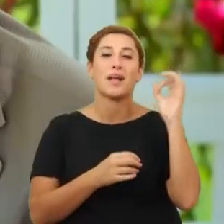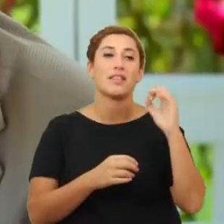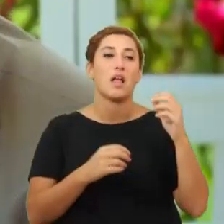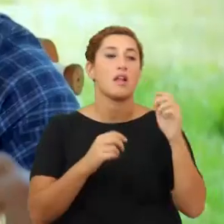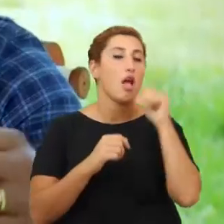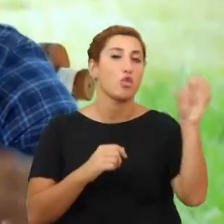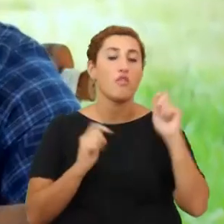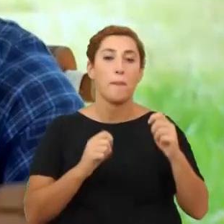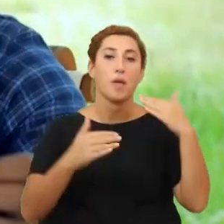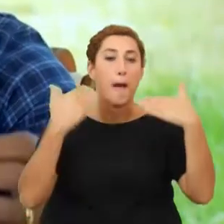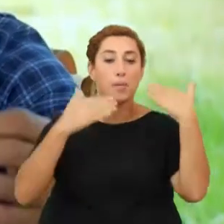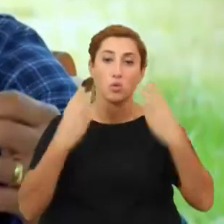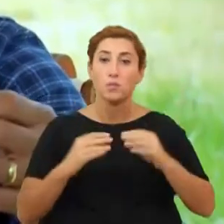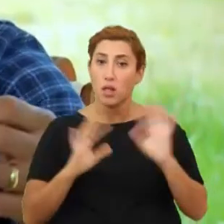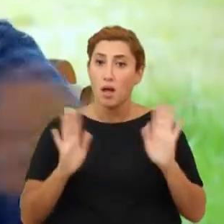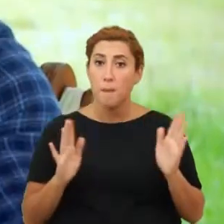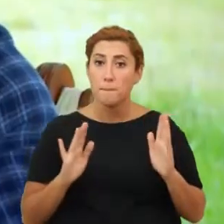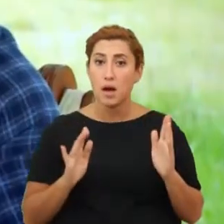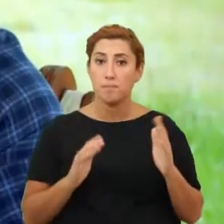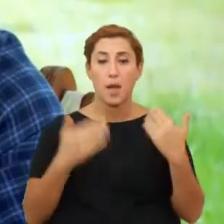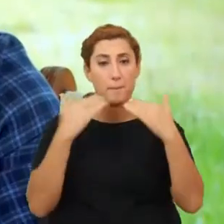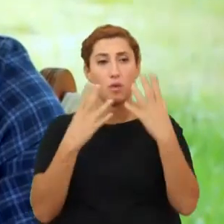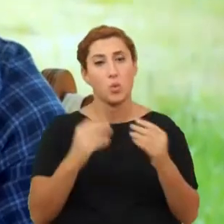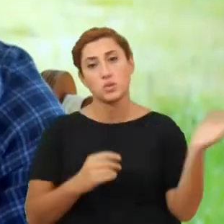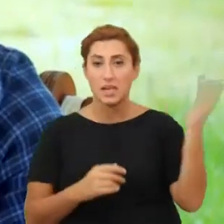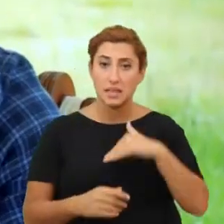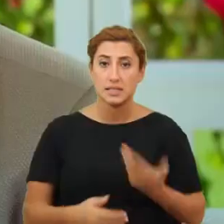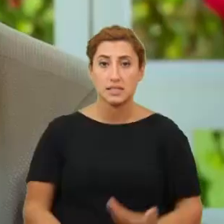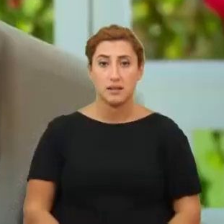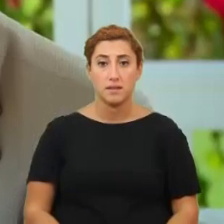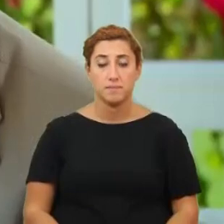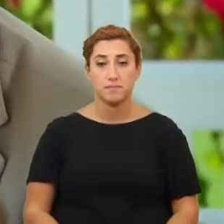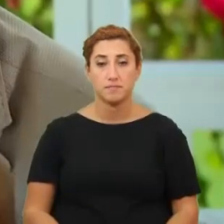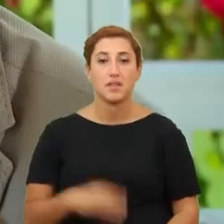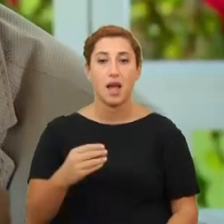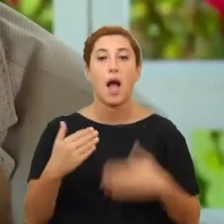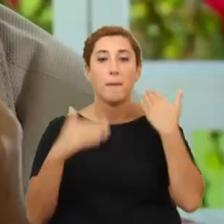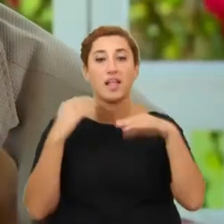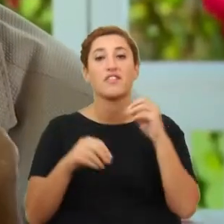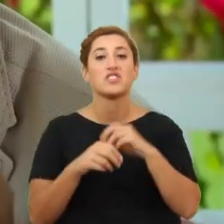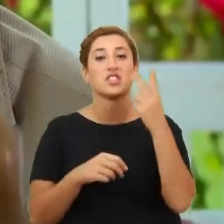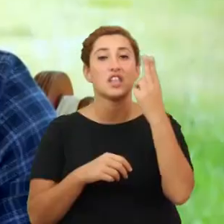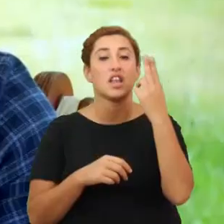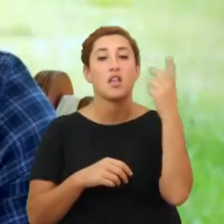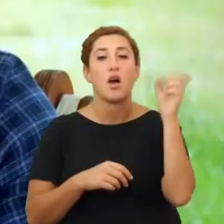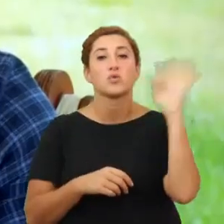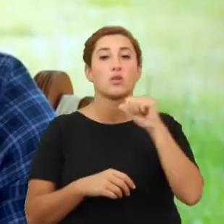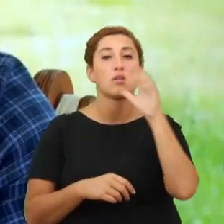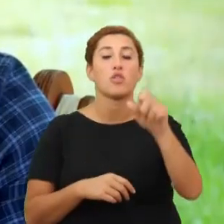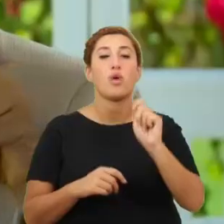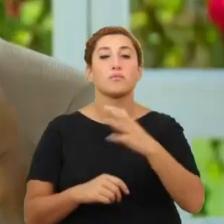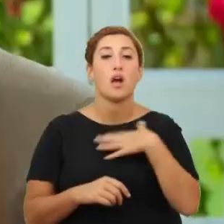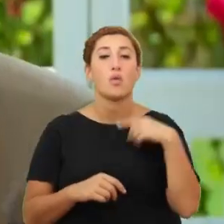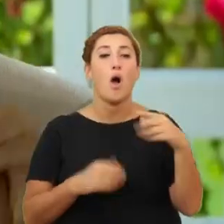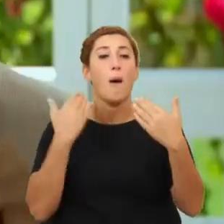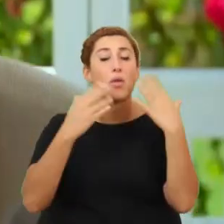ameliyatı olacakmış. Tamam. Ameliyatı olup gelsinler işte. Ya ameliyat için 7 ay sonrasına randevu vermişler. Annem